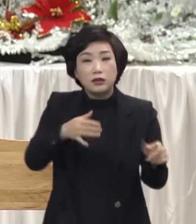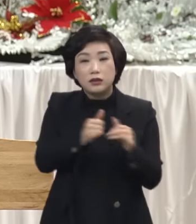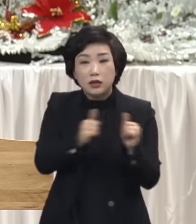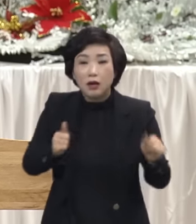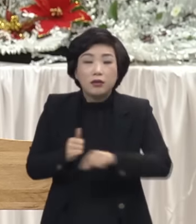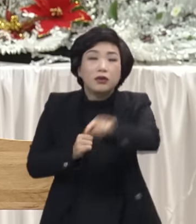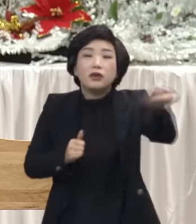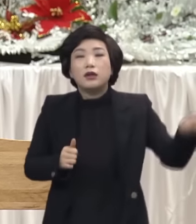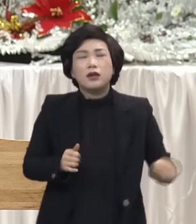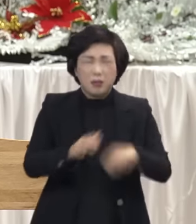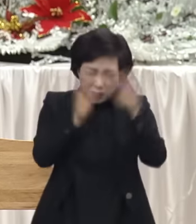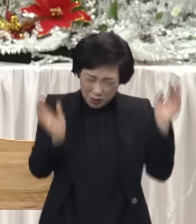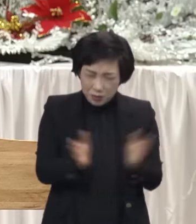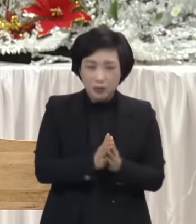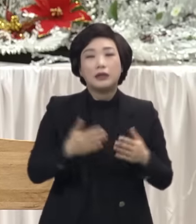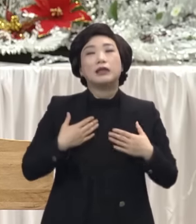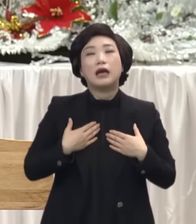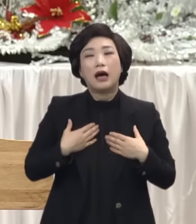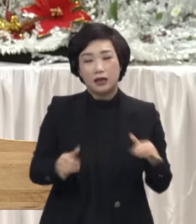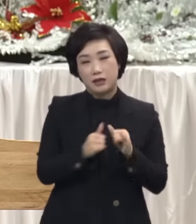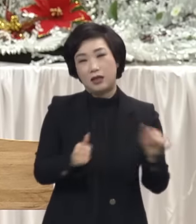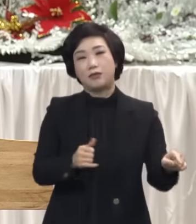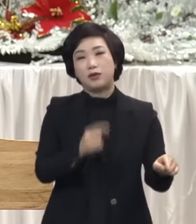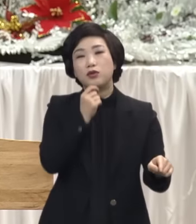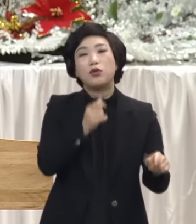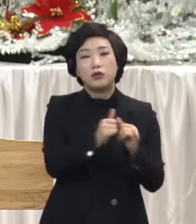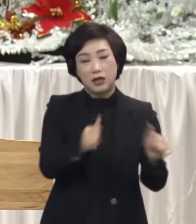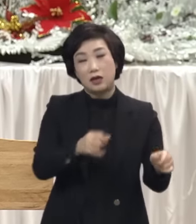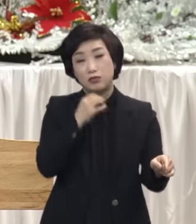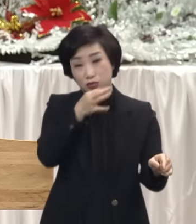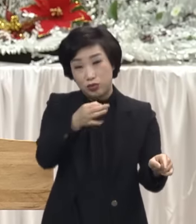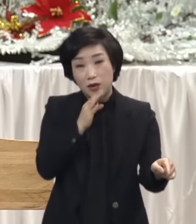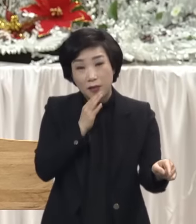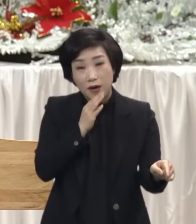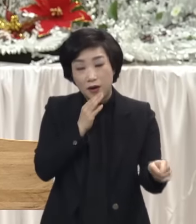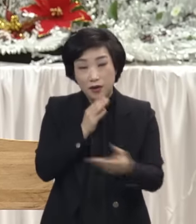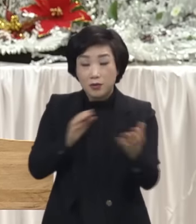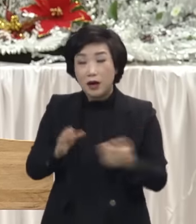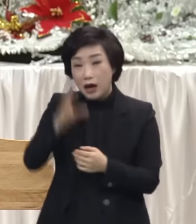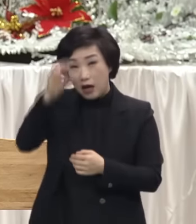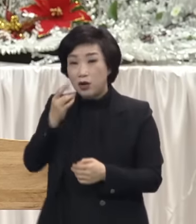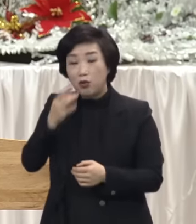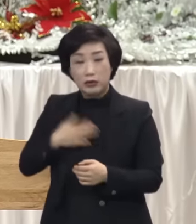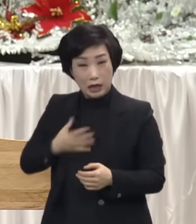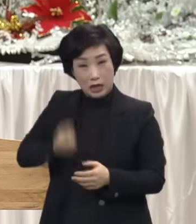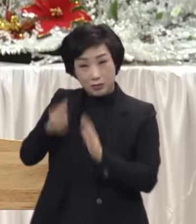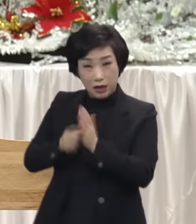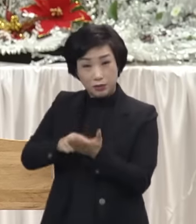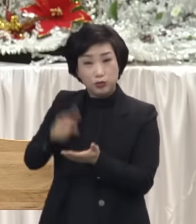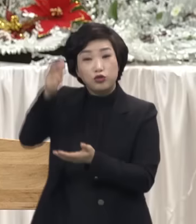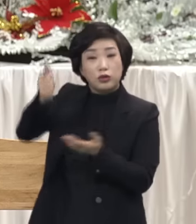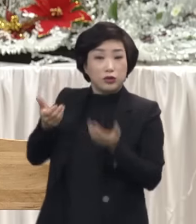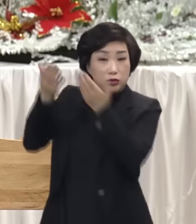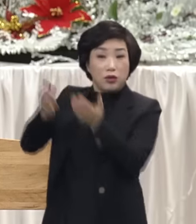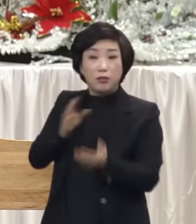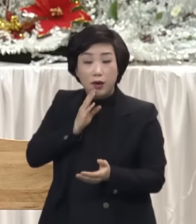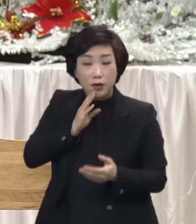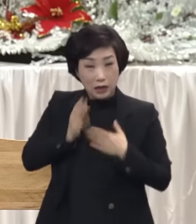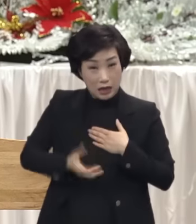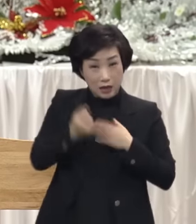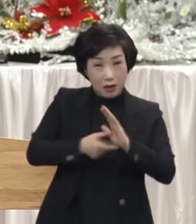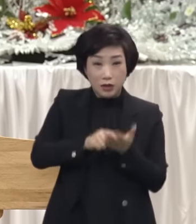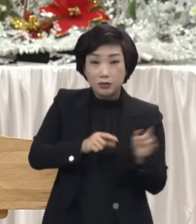이 사람들을 가진 만큼 섬기는 거지. 알곡은 가진 만큼 주인을 위해 드리듯이 가진 만큼 섬기는 겁니다.